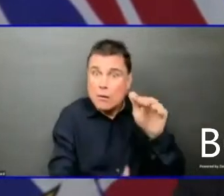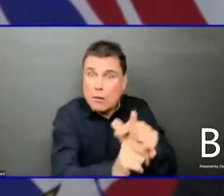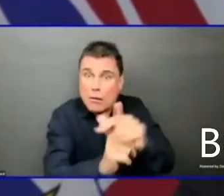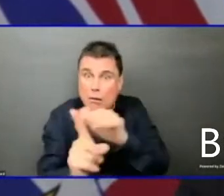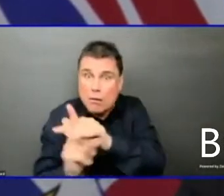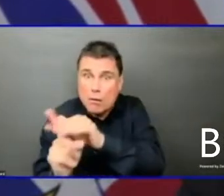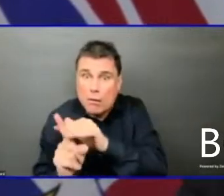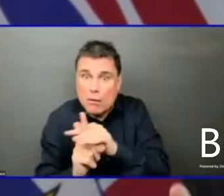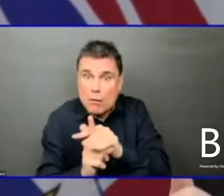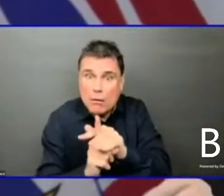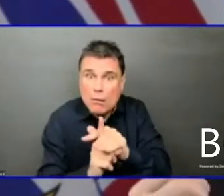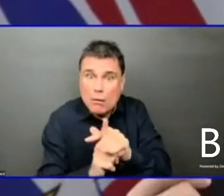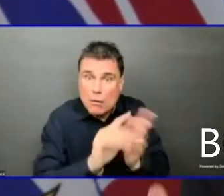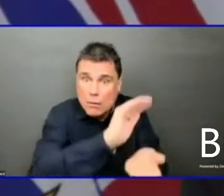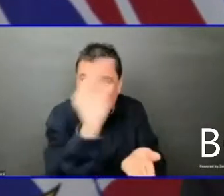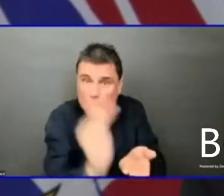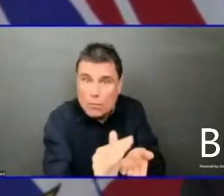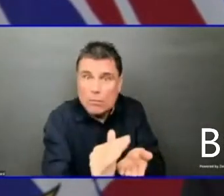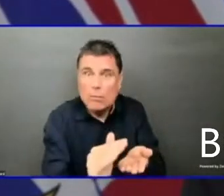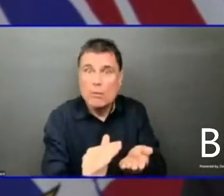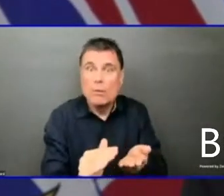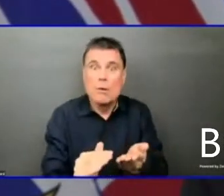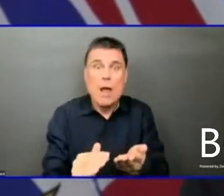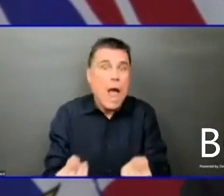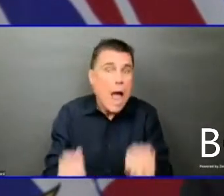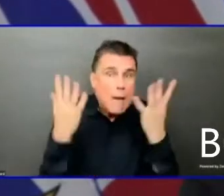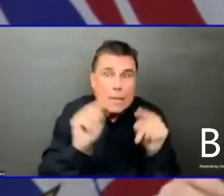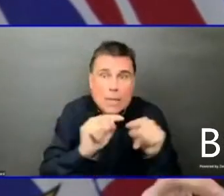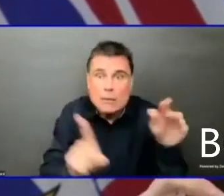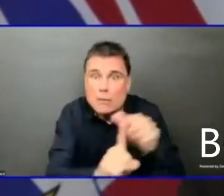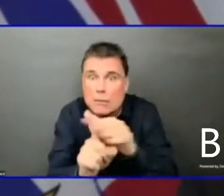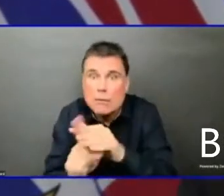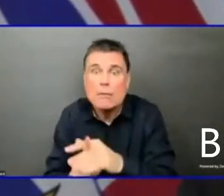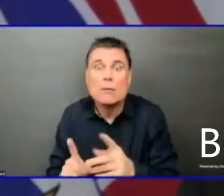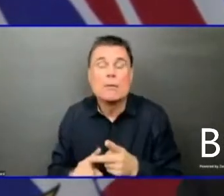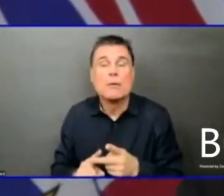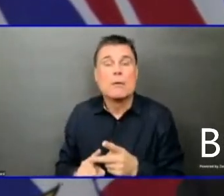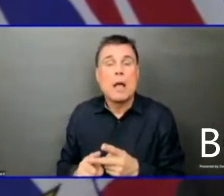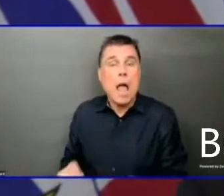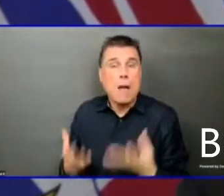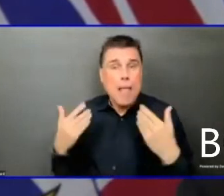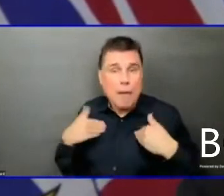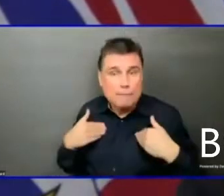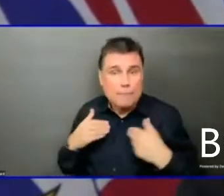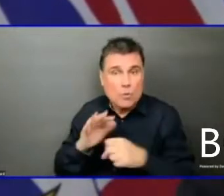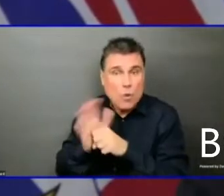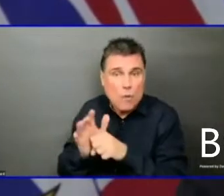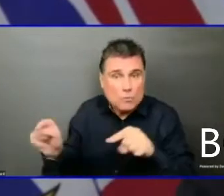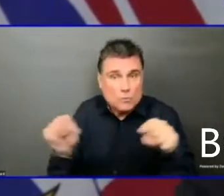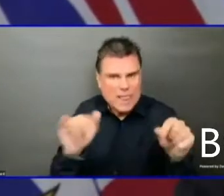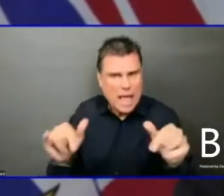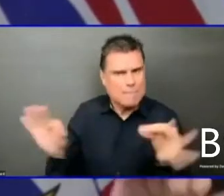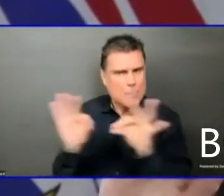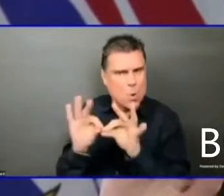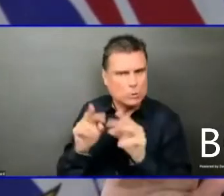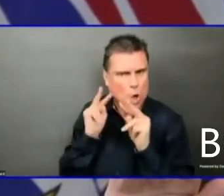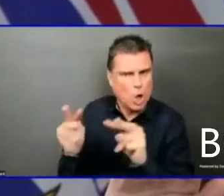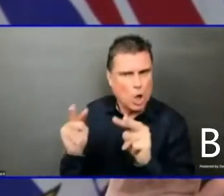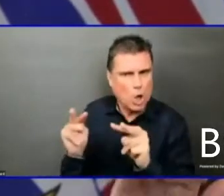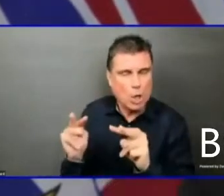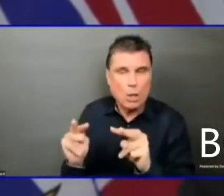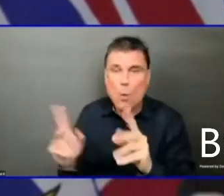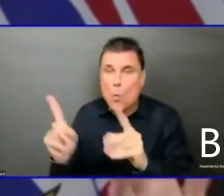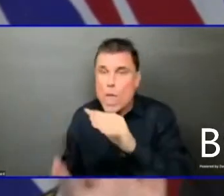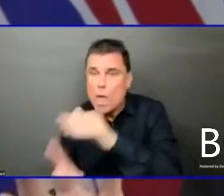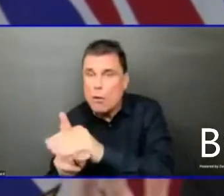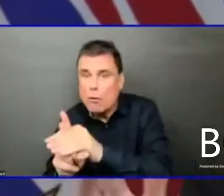区里边零星怎么发生的，所以我们要看到了阳性率是很重要，我们要看到了重点地区的爆发的情